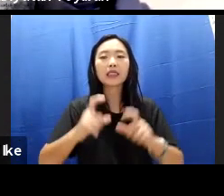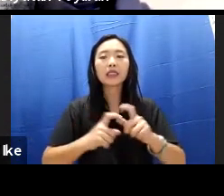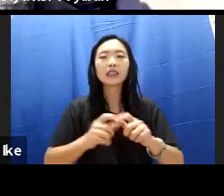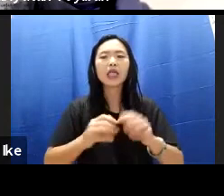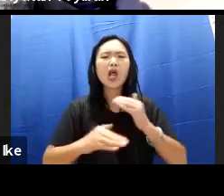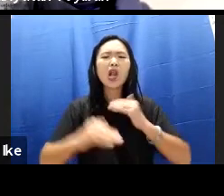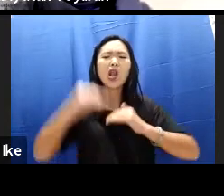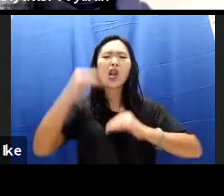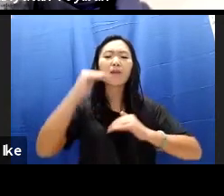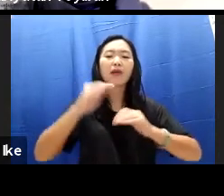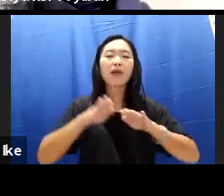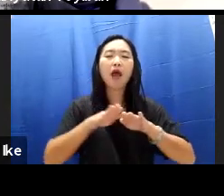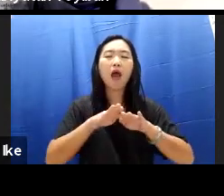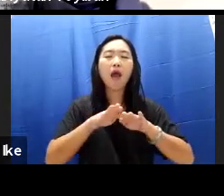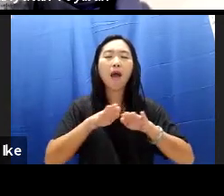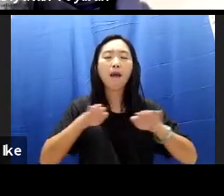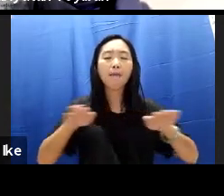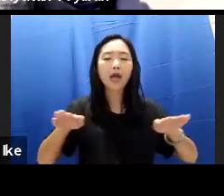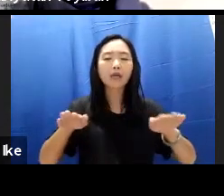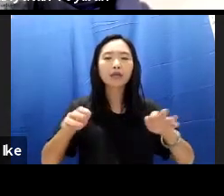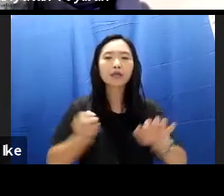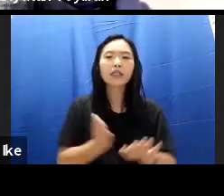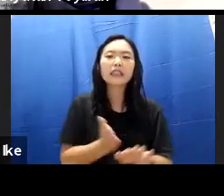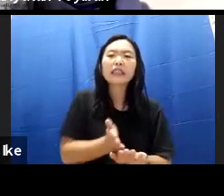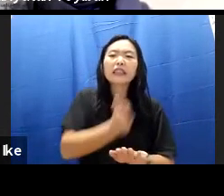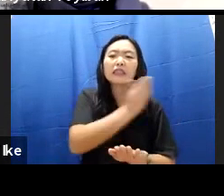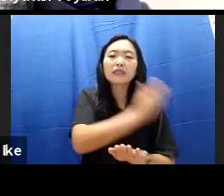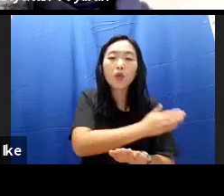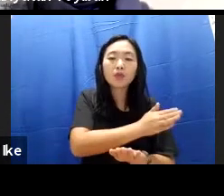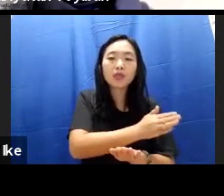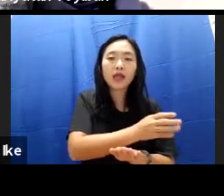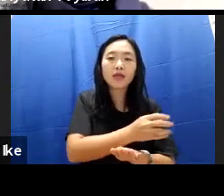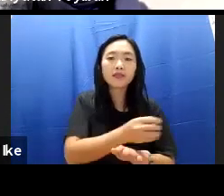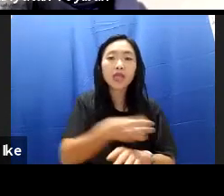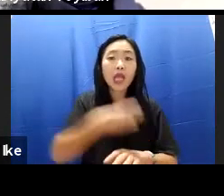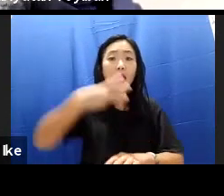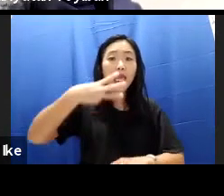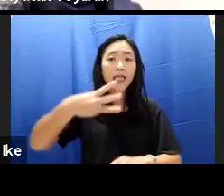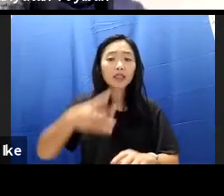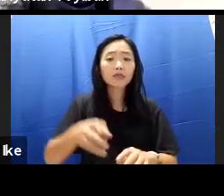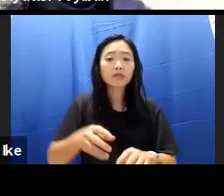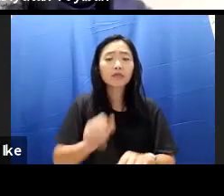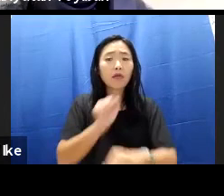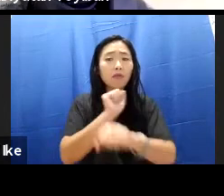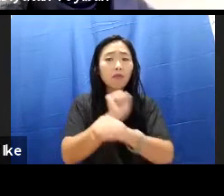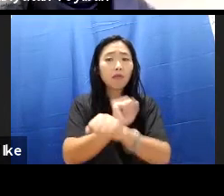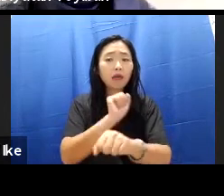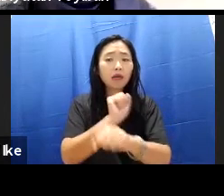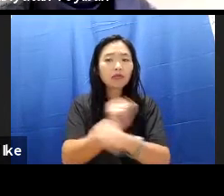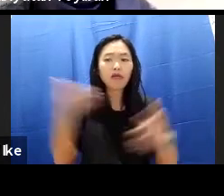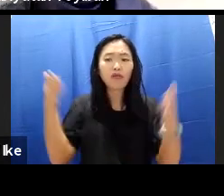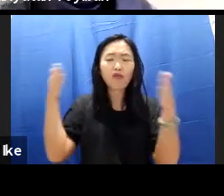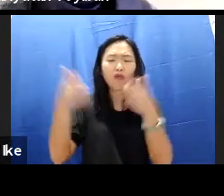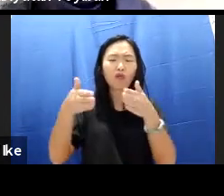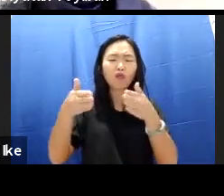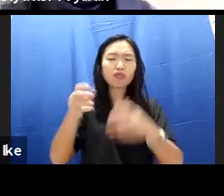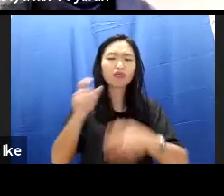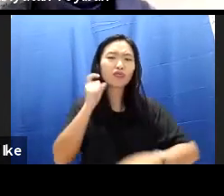Dibanding sebelumnya saya bekerja sebagai aktivis perempuan di fokus pada perempuan dan gender